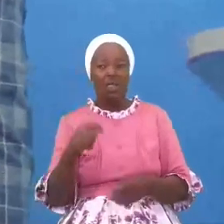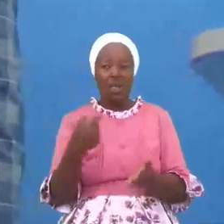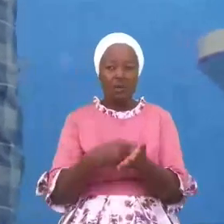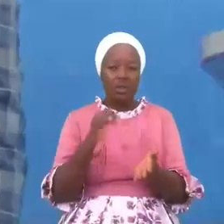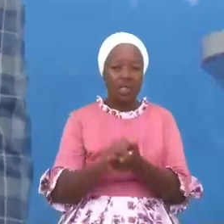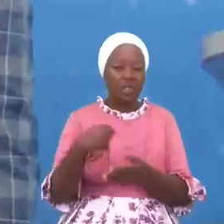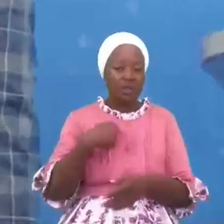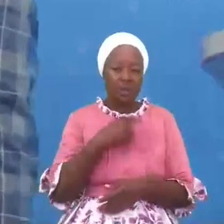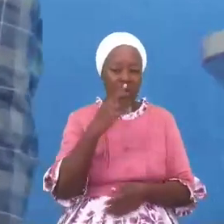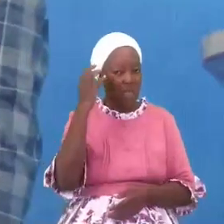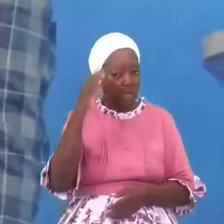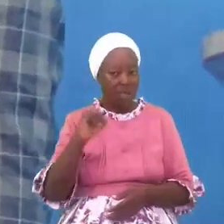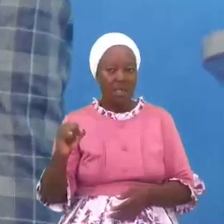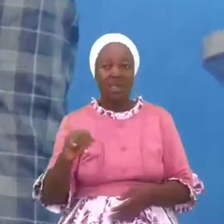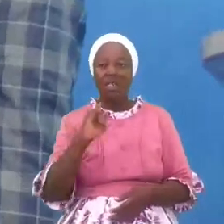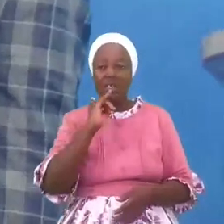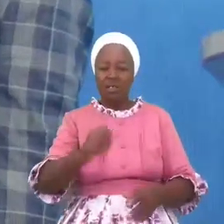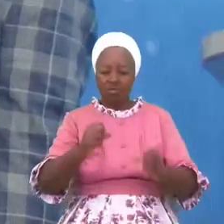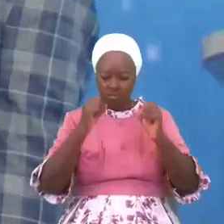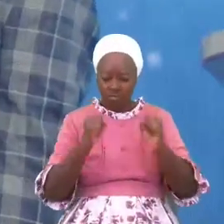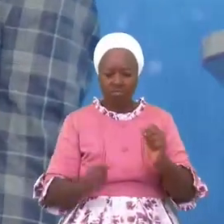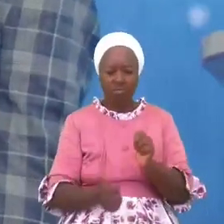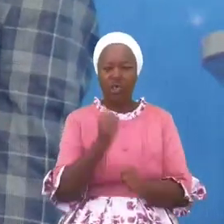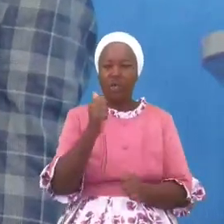que nous écoutons est forte,